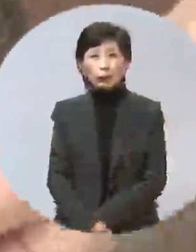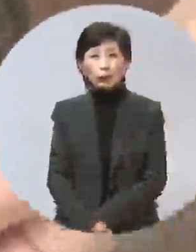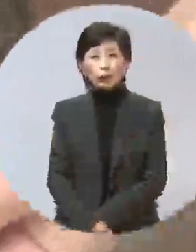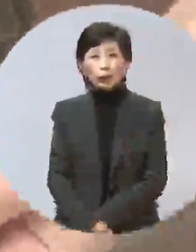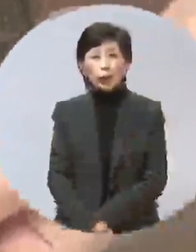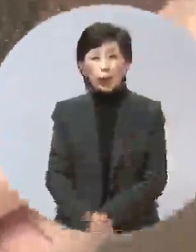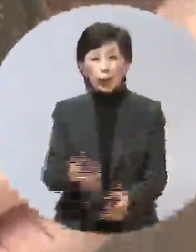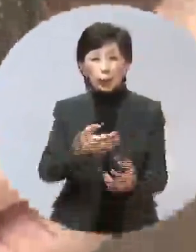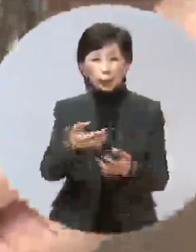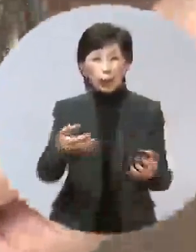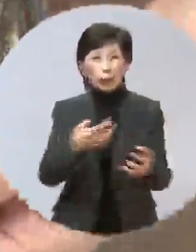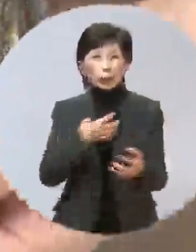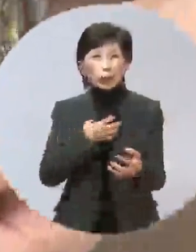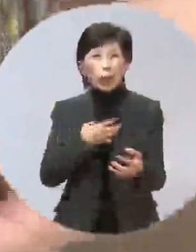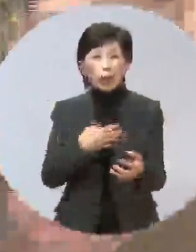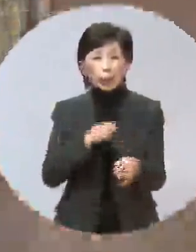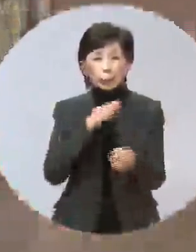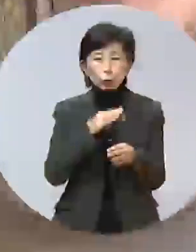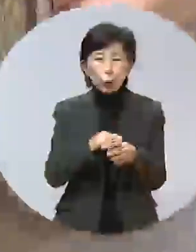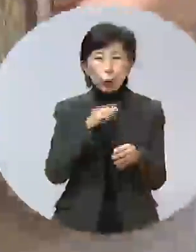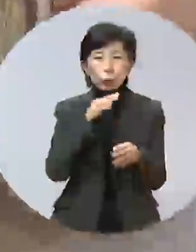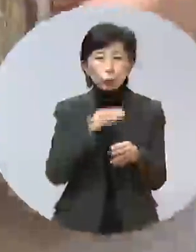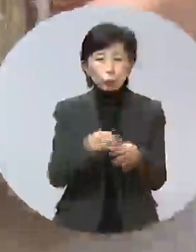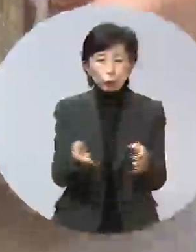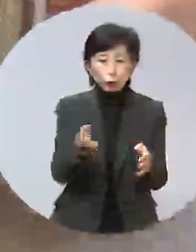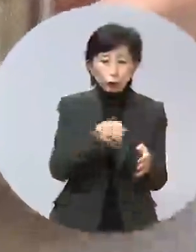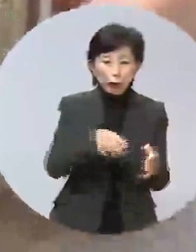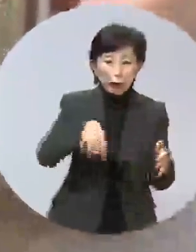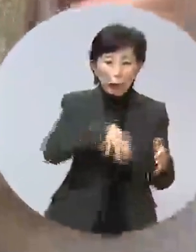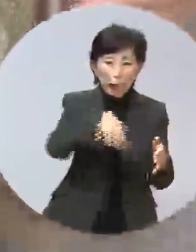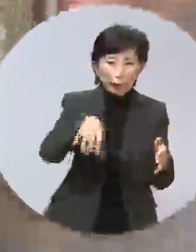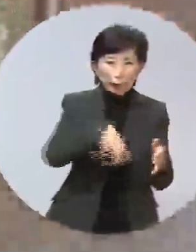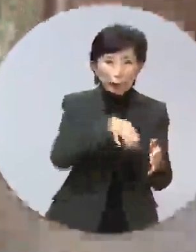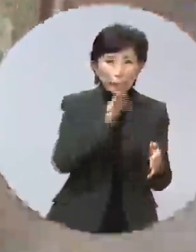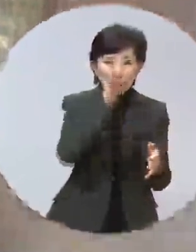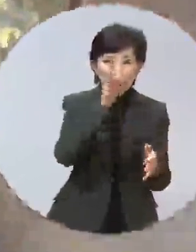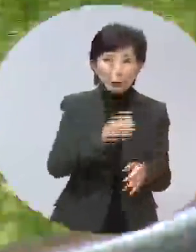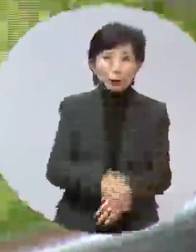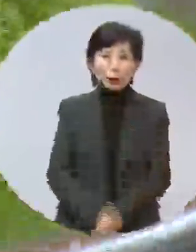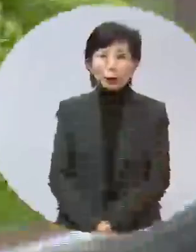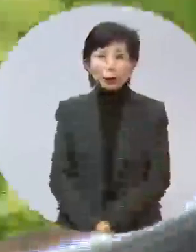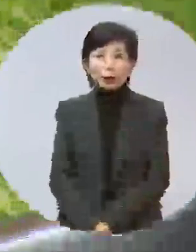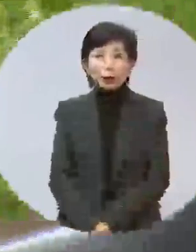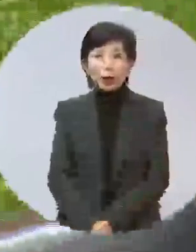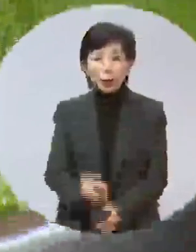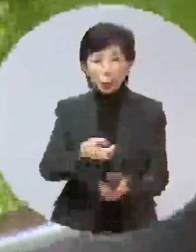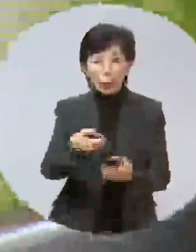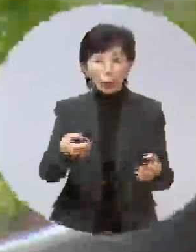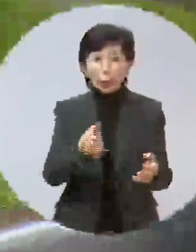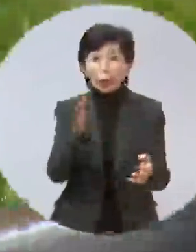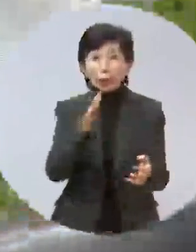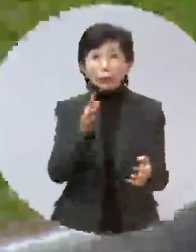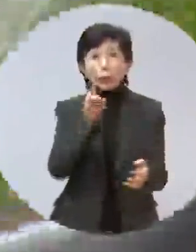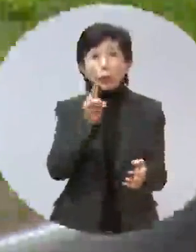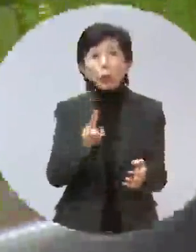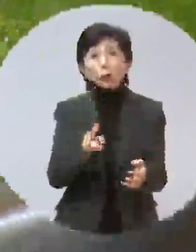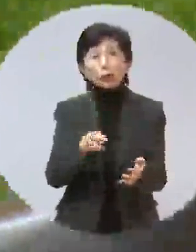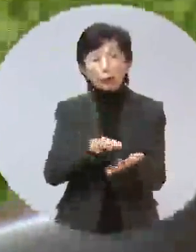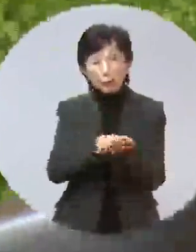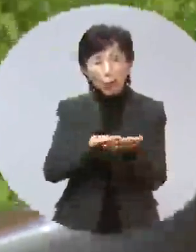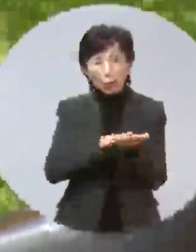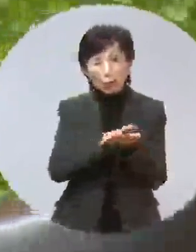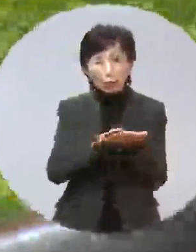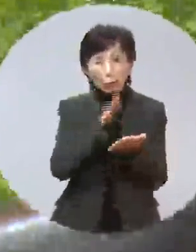分離してしまうので少しずつ混ぜていきます。 はい、 ダマにならないように混ぜ合わせてください。